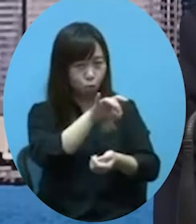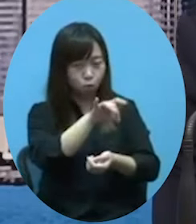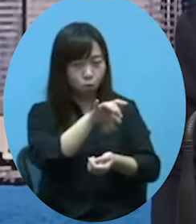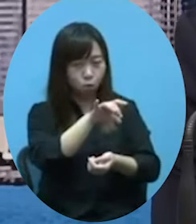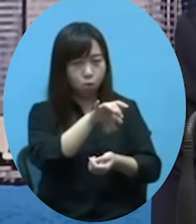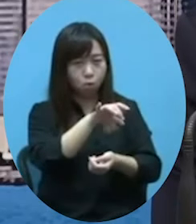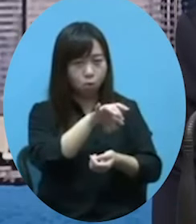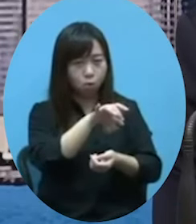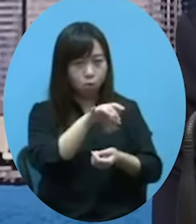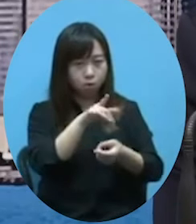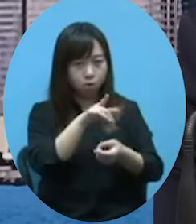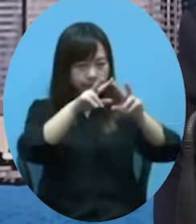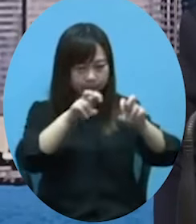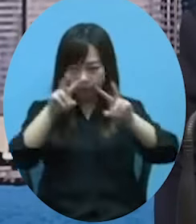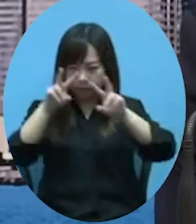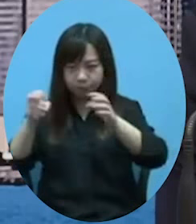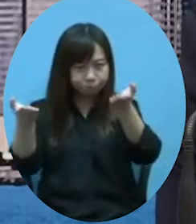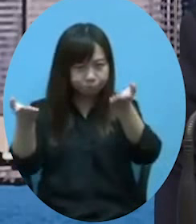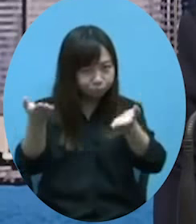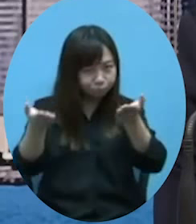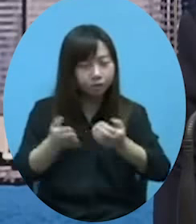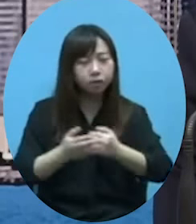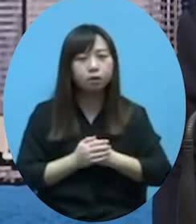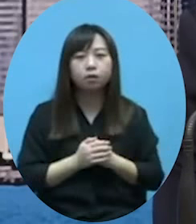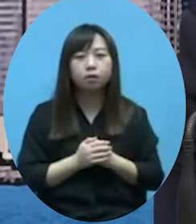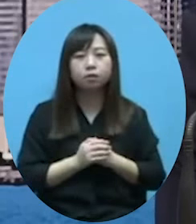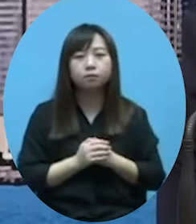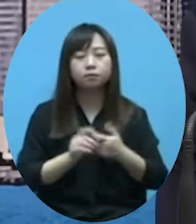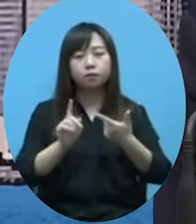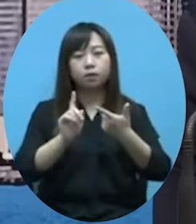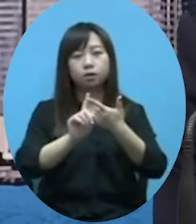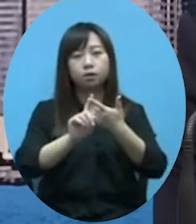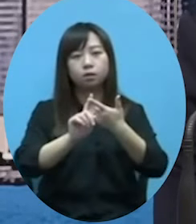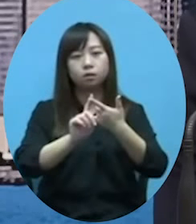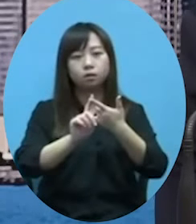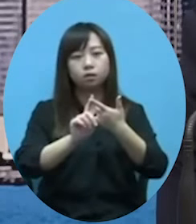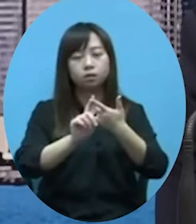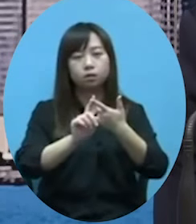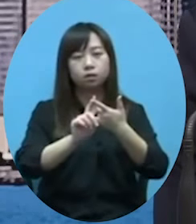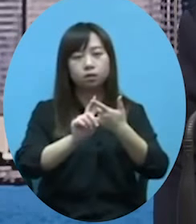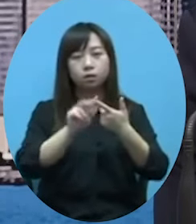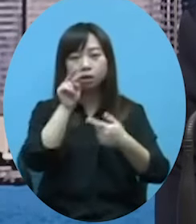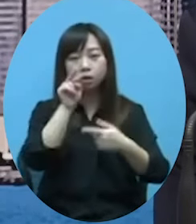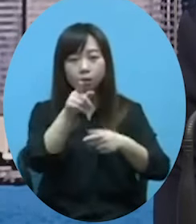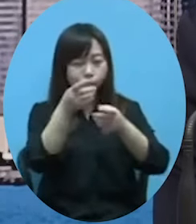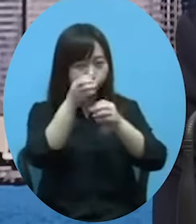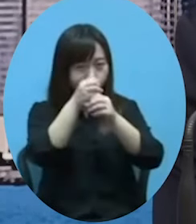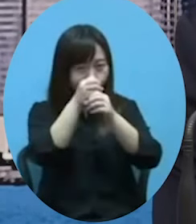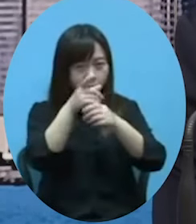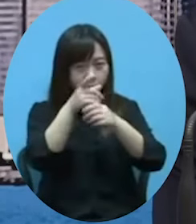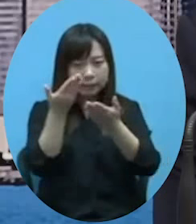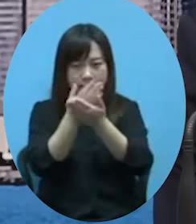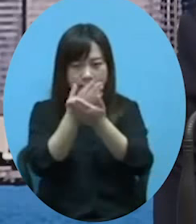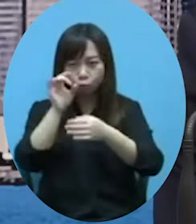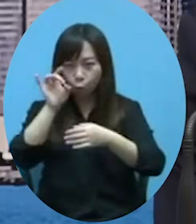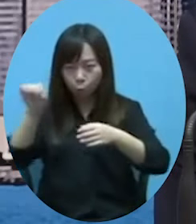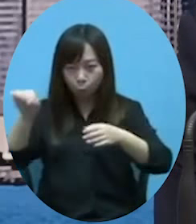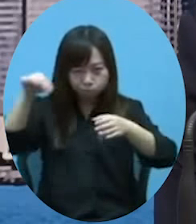做一個分析比較第二個呢就是看看可不可以在外的樣本裡種這個病毒出來